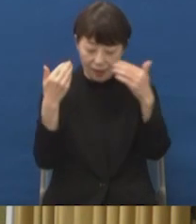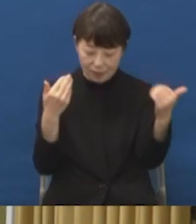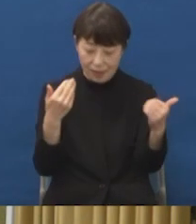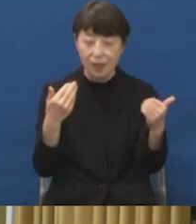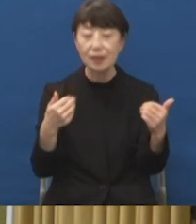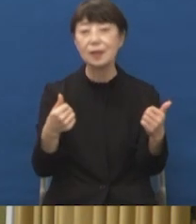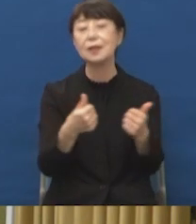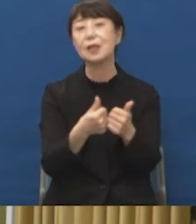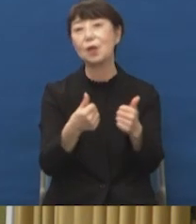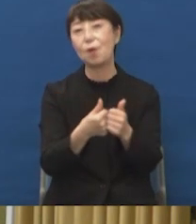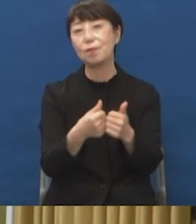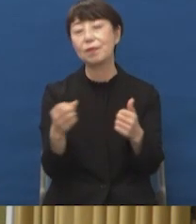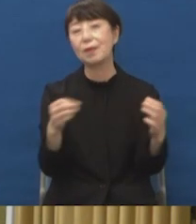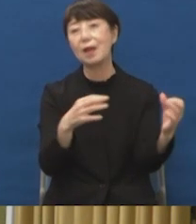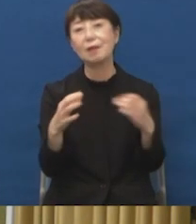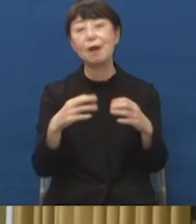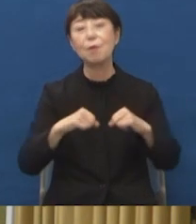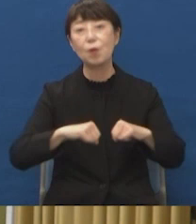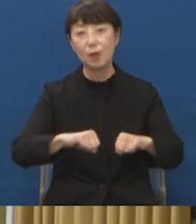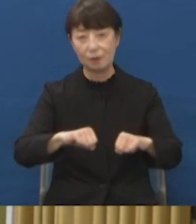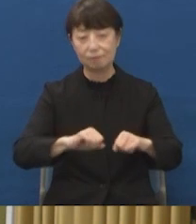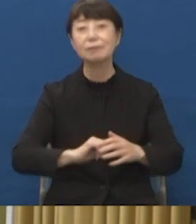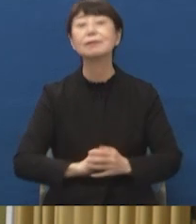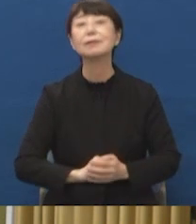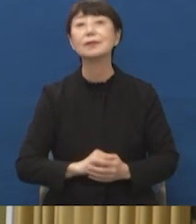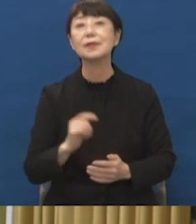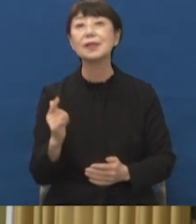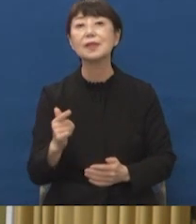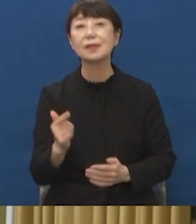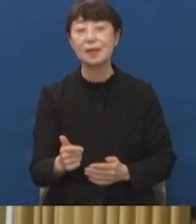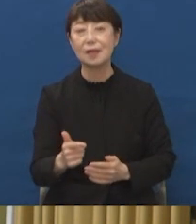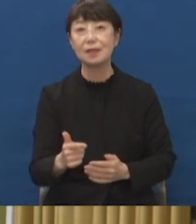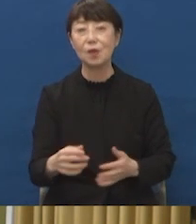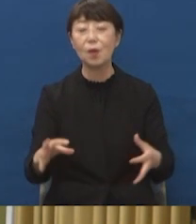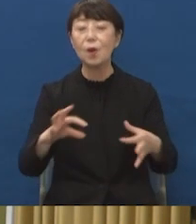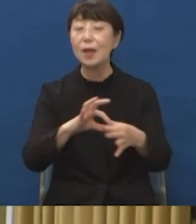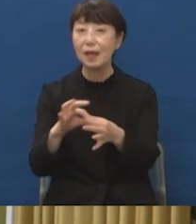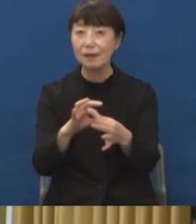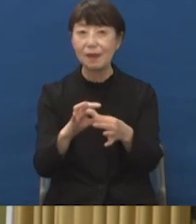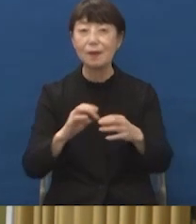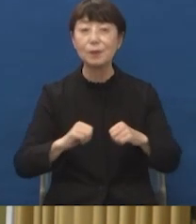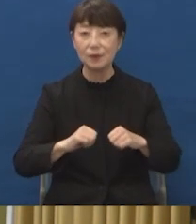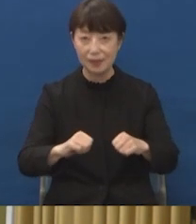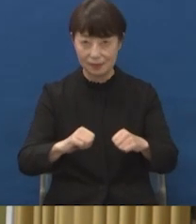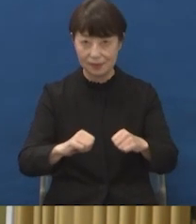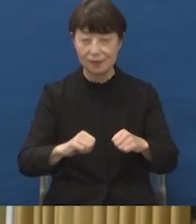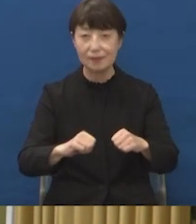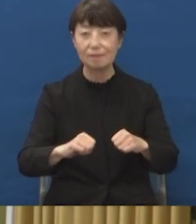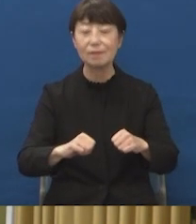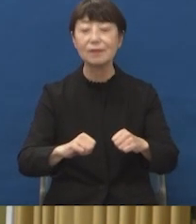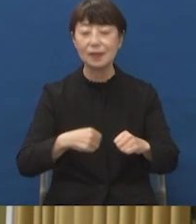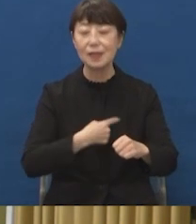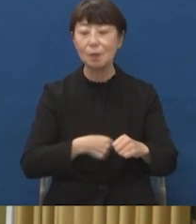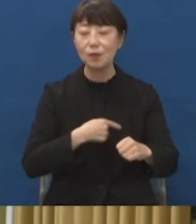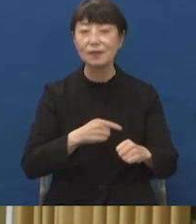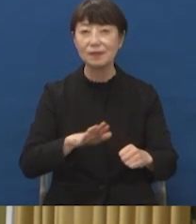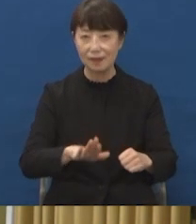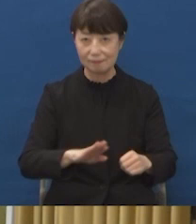話をさせていただいた上で、しっかりと連携をさせていただく所存でござい